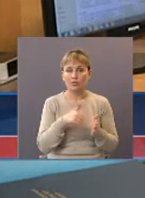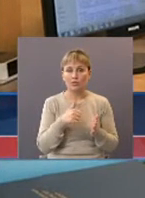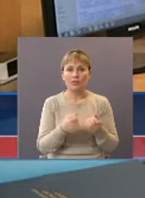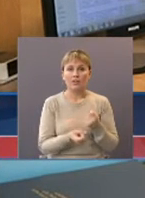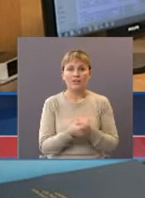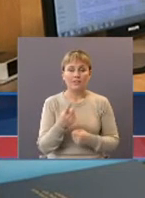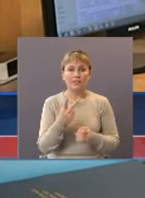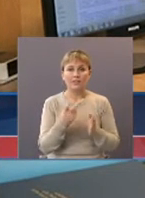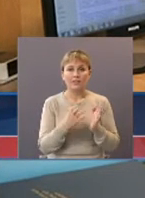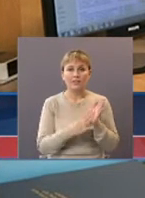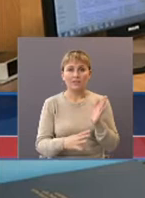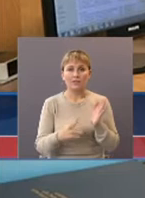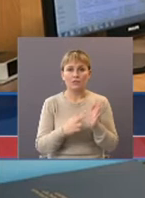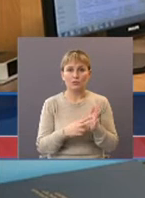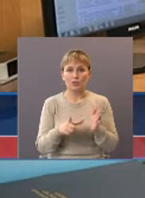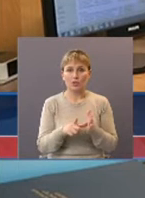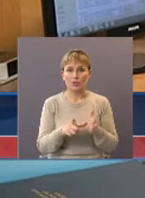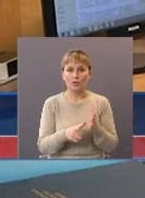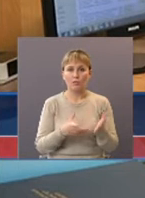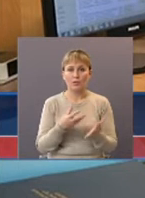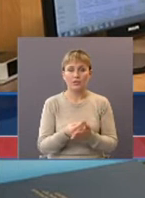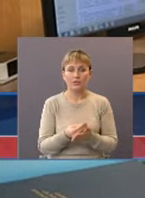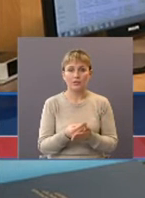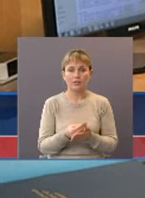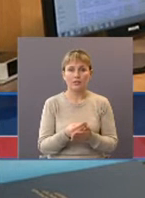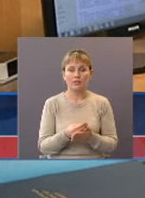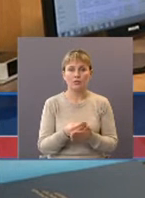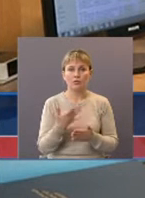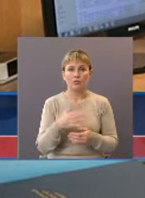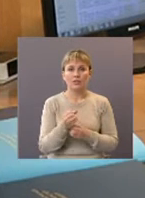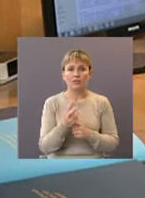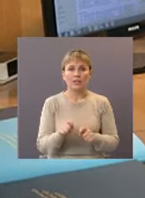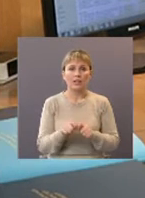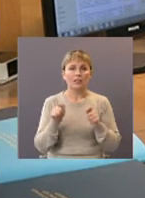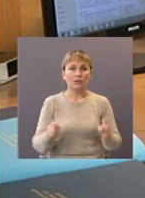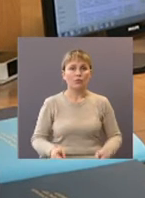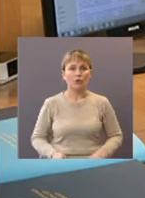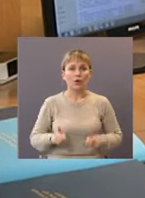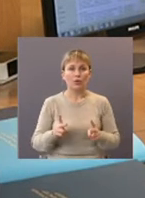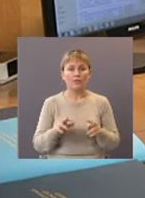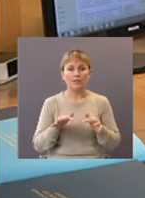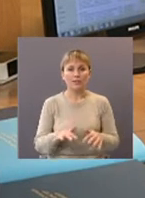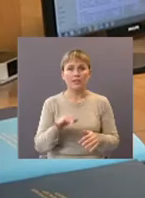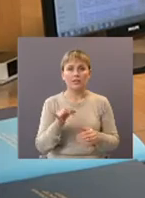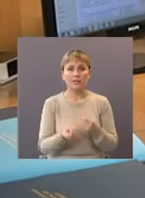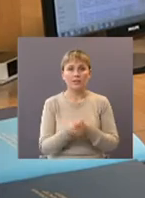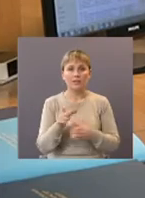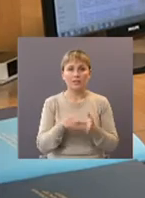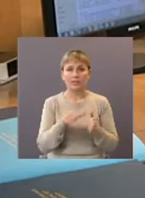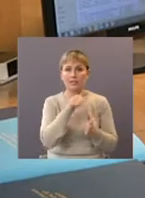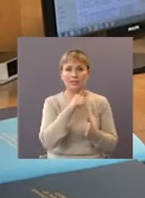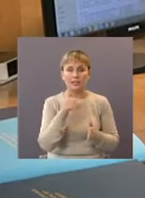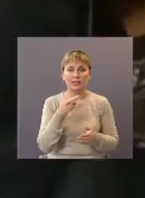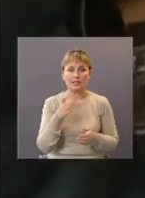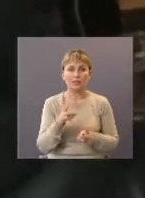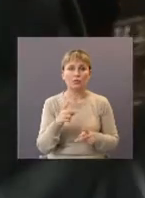выявлено 298 налогоплательщиков. Из них в отношении 12 уже возбуждено уголовное дело. Выявлено 6 подпольных цехов,